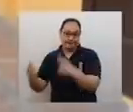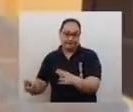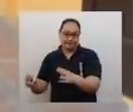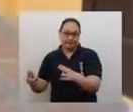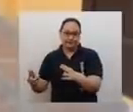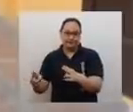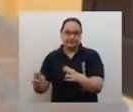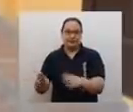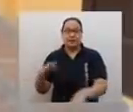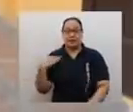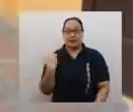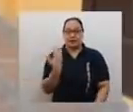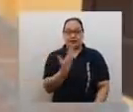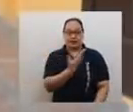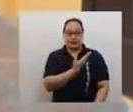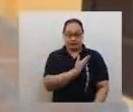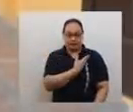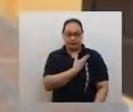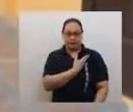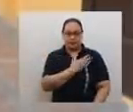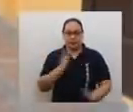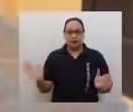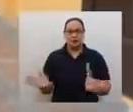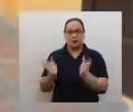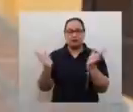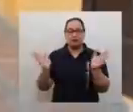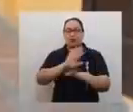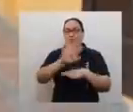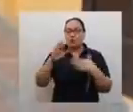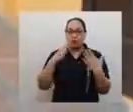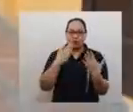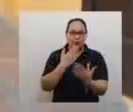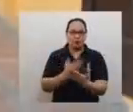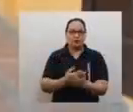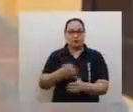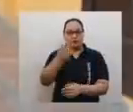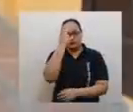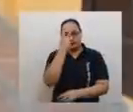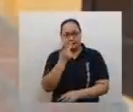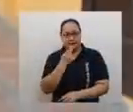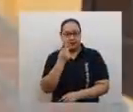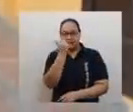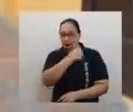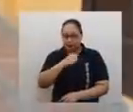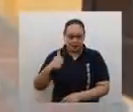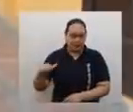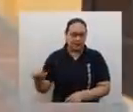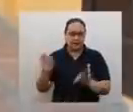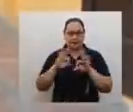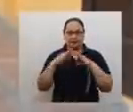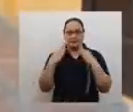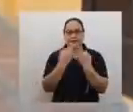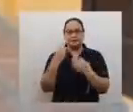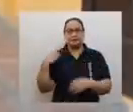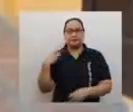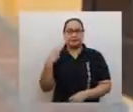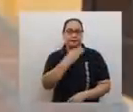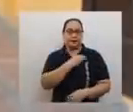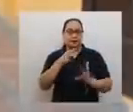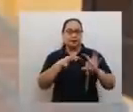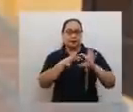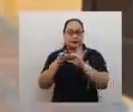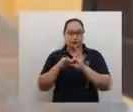mga tahanan, amin pong inihikayat ang lahat ng mga magulang o tagapangalaga na makipag-ugnayan